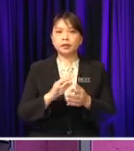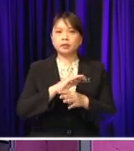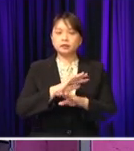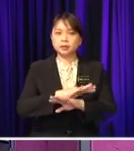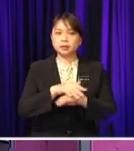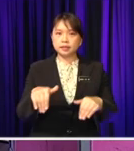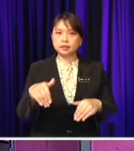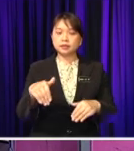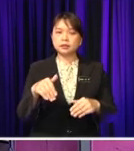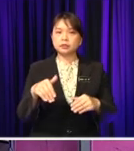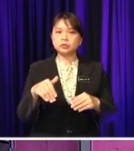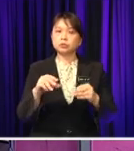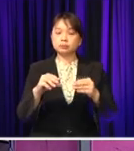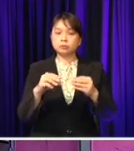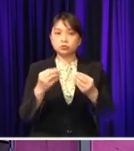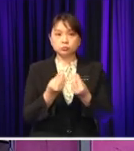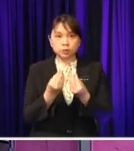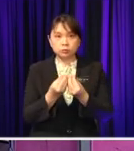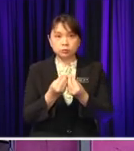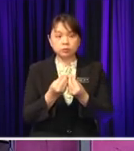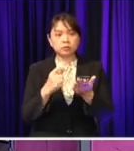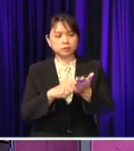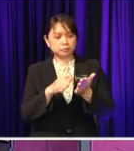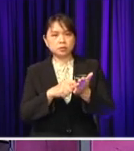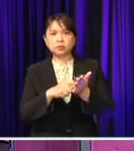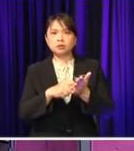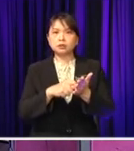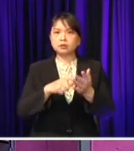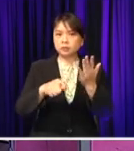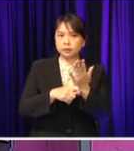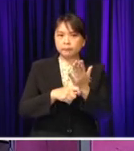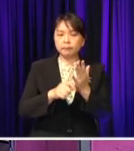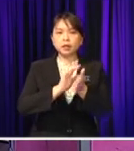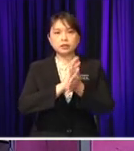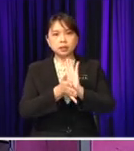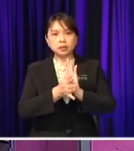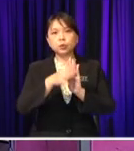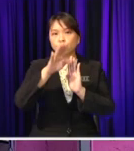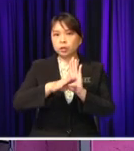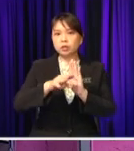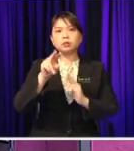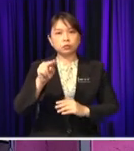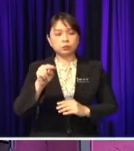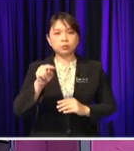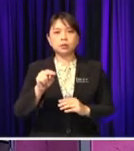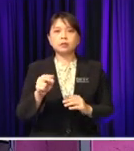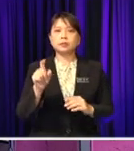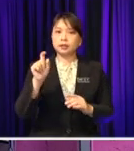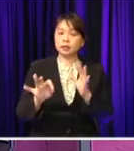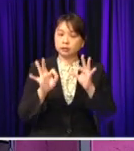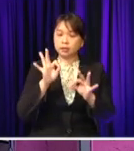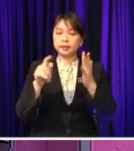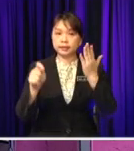sebab simbol yang kita Lihatlah buka operasi tolak operasi inilah ada tambah murid ini kenal bentuk tambah Oke jadi